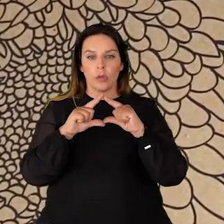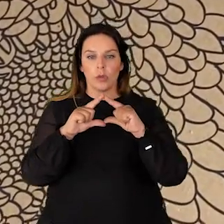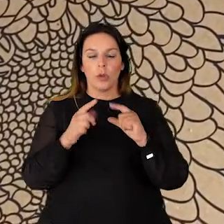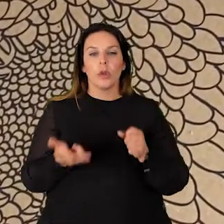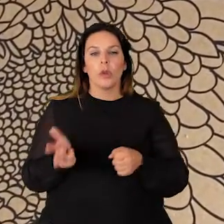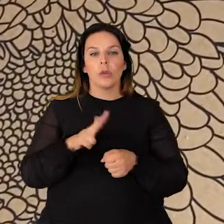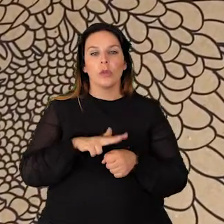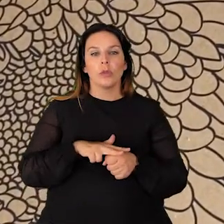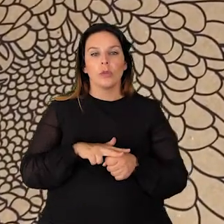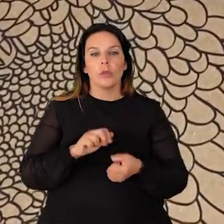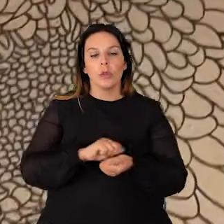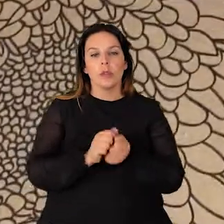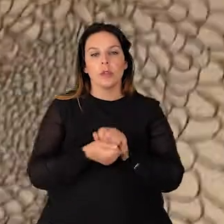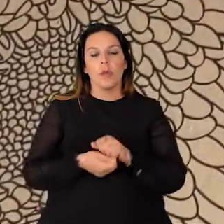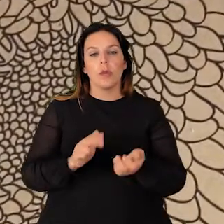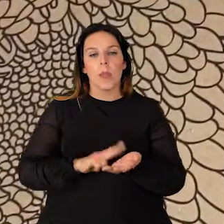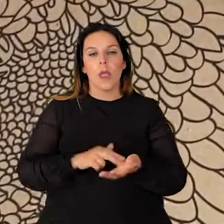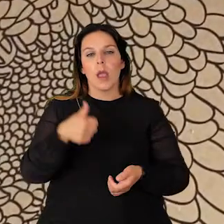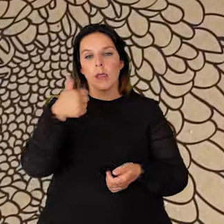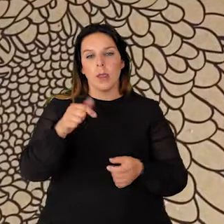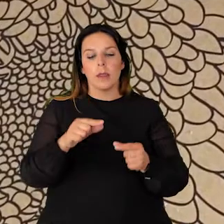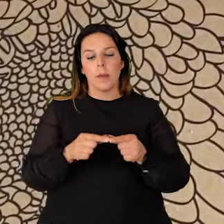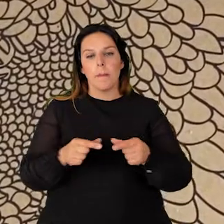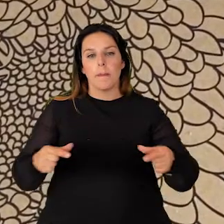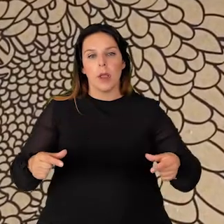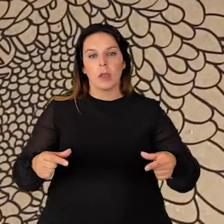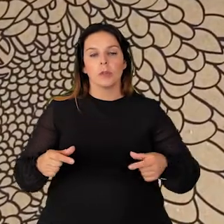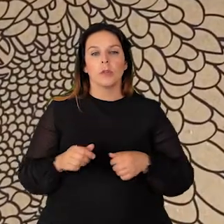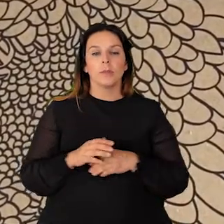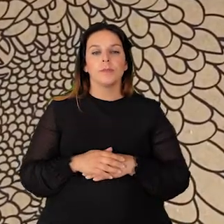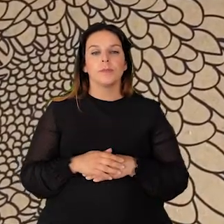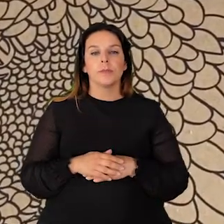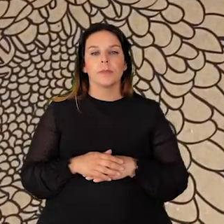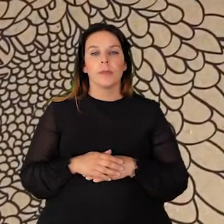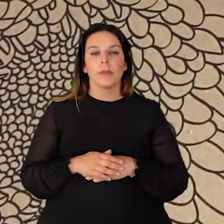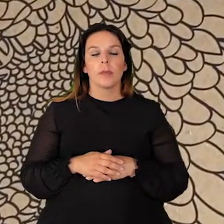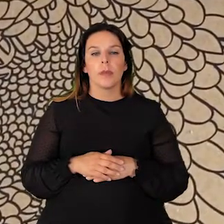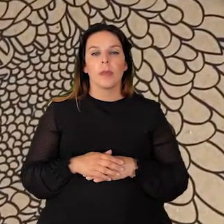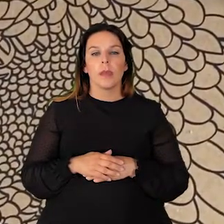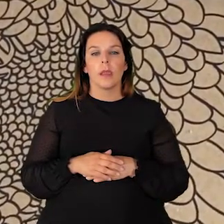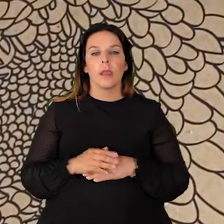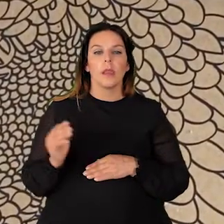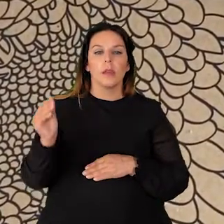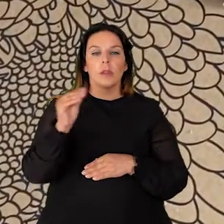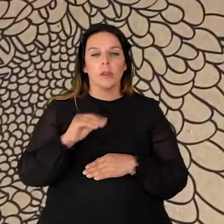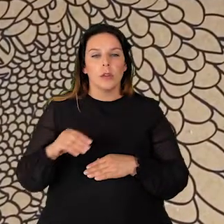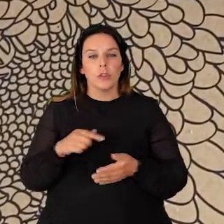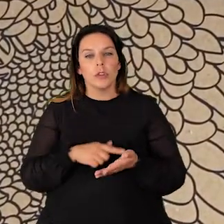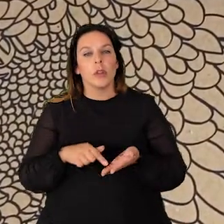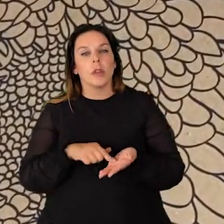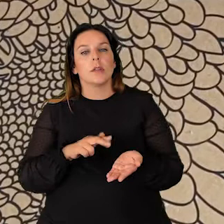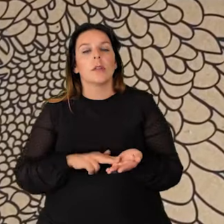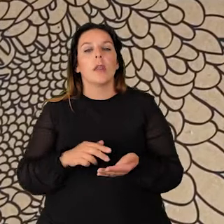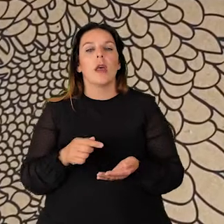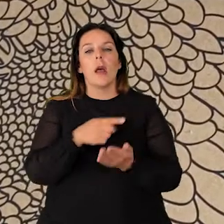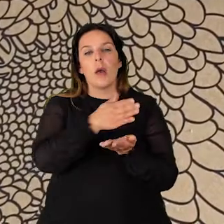które są umieszczone na jednym pasku ale ten pasek trzeba będzie jeszcze raz na pół